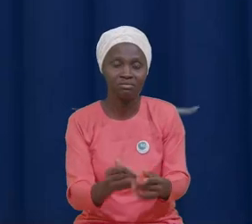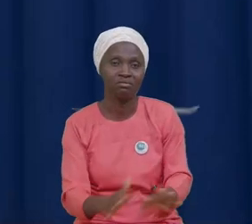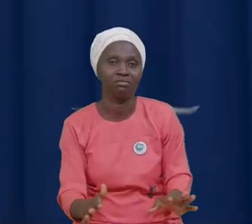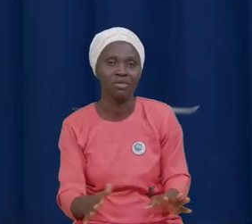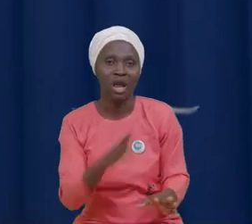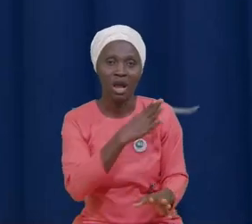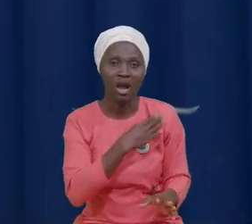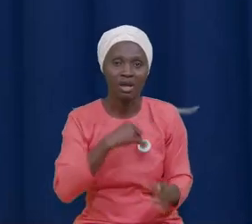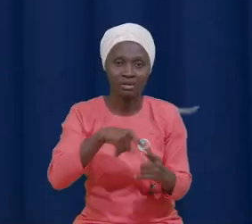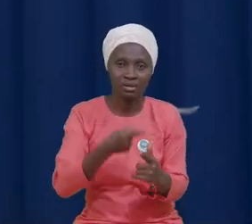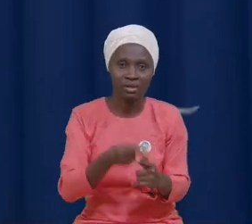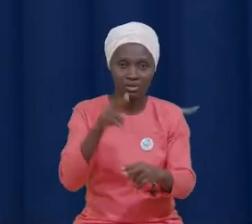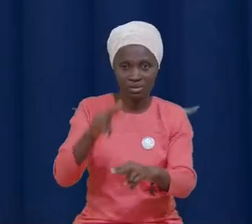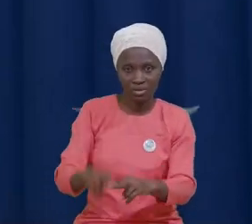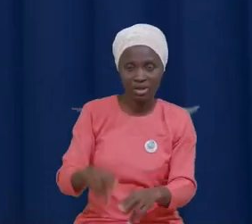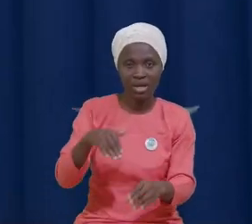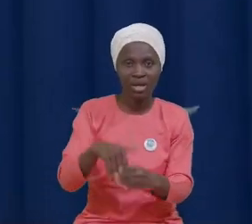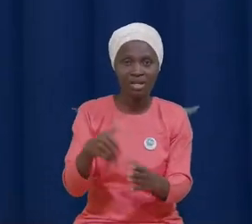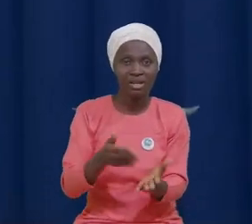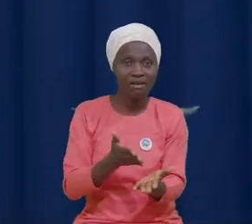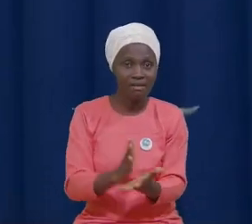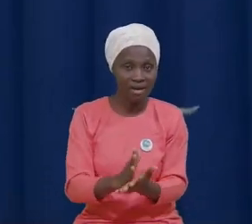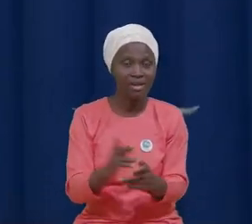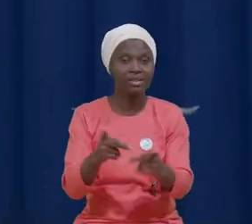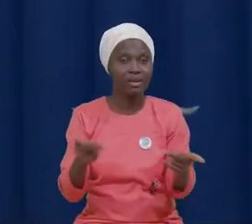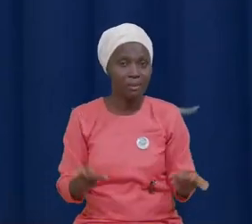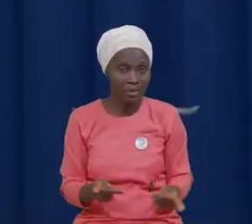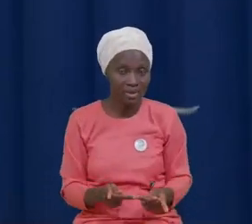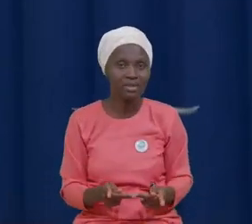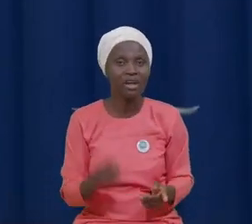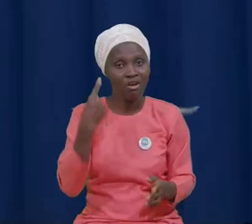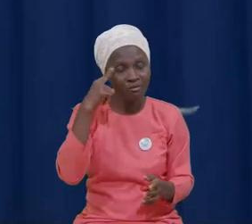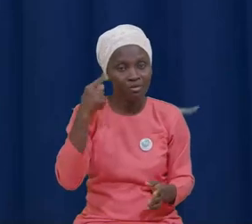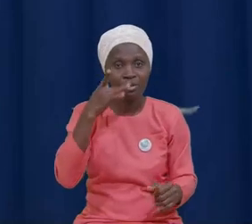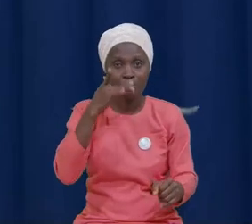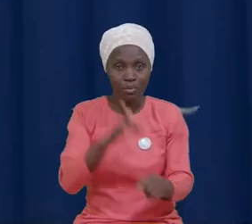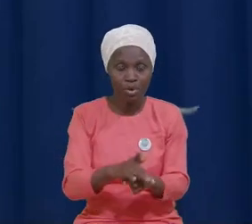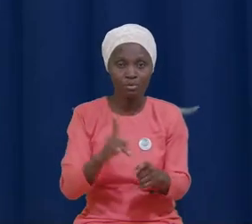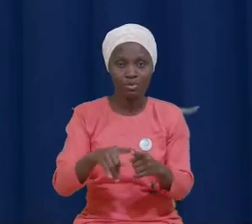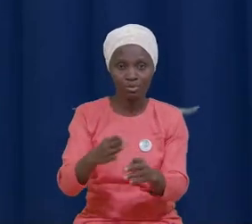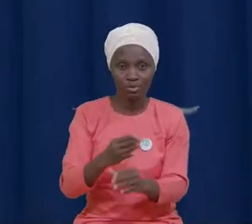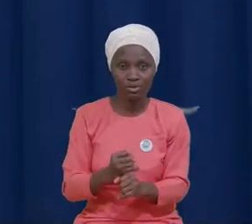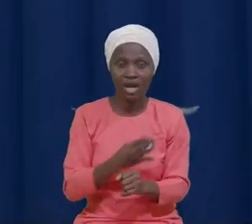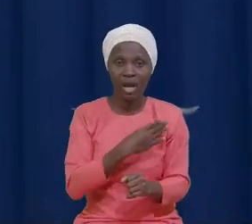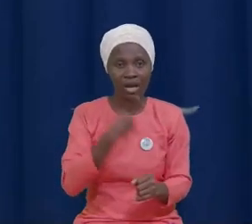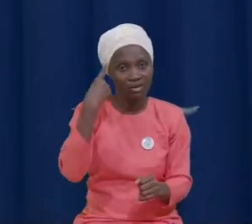à l'endroit approprié, avec les promesses que tu réclames, appropriées à la puissance qui réside en